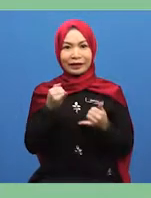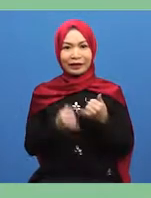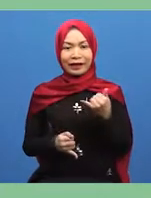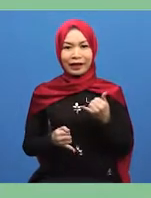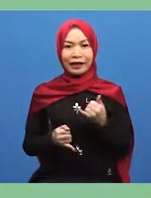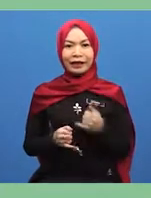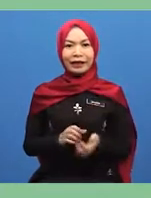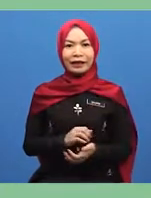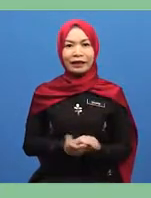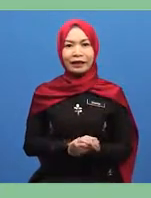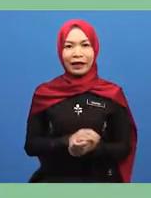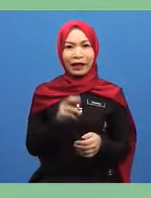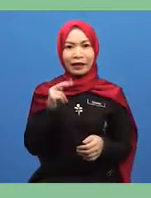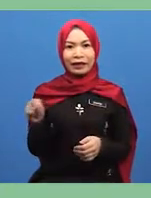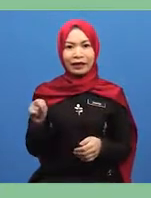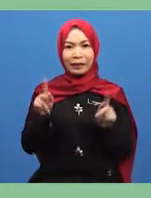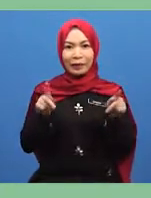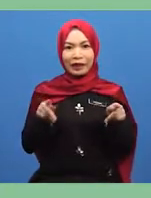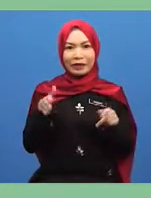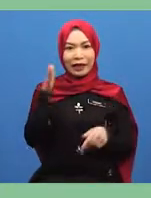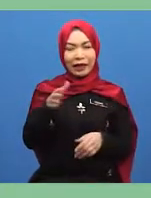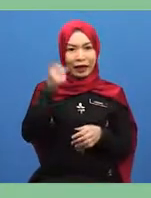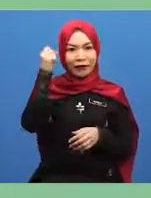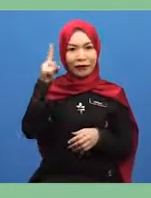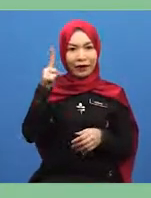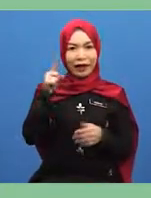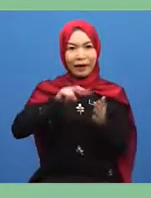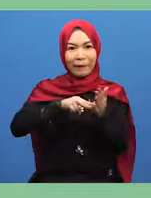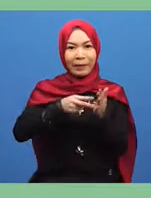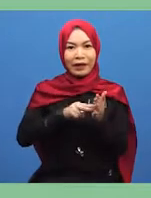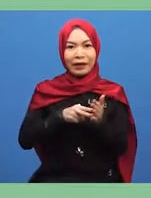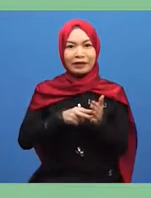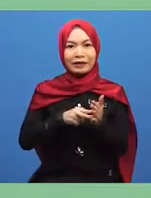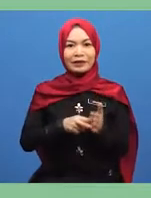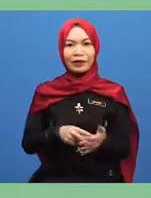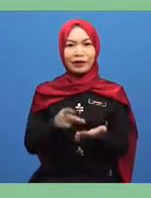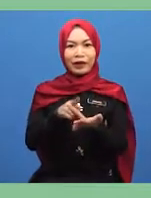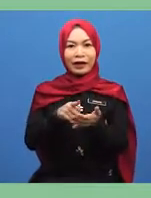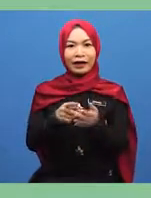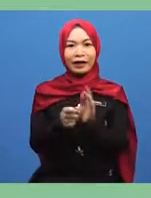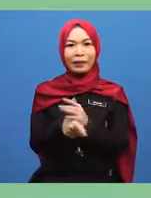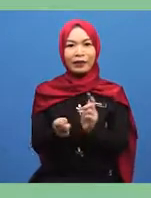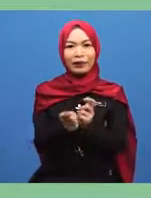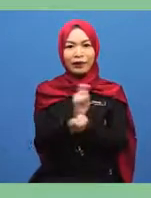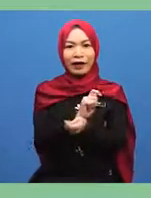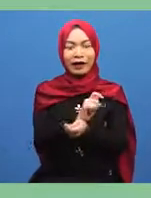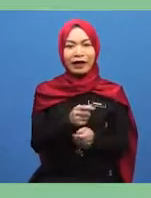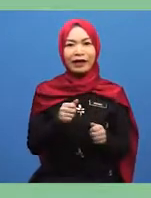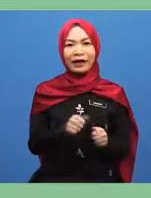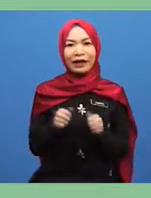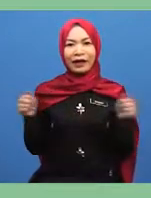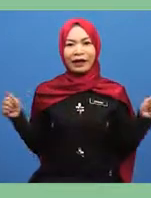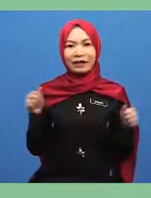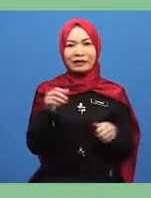ini, pelajar-pelajar akan memahami maksud kadar pertukaran asing dan juga mengetahui bagaimana sistem